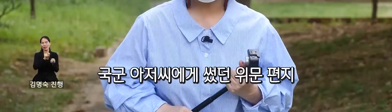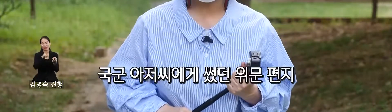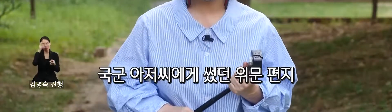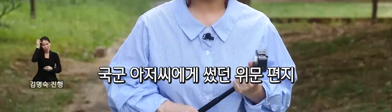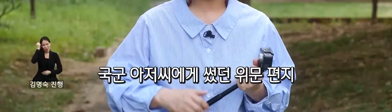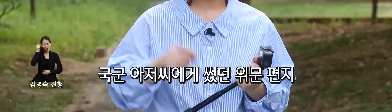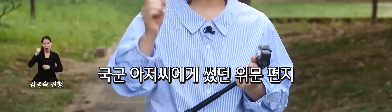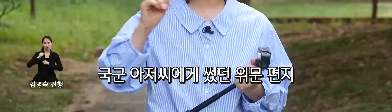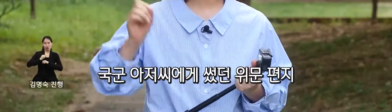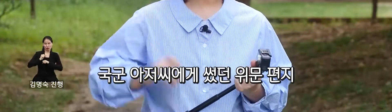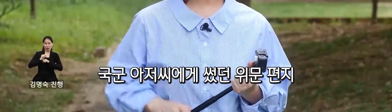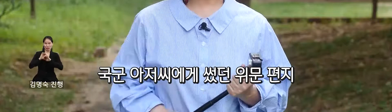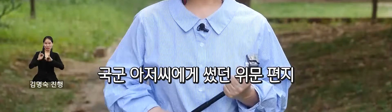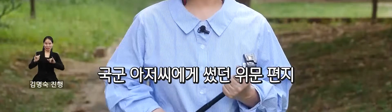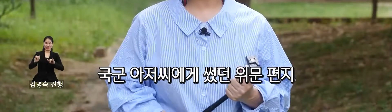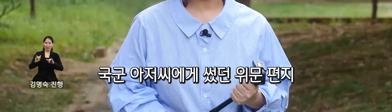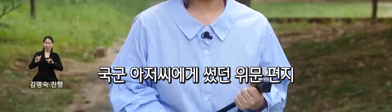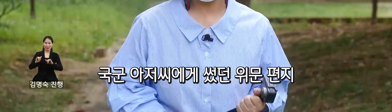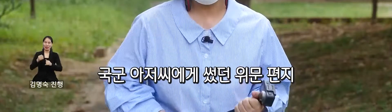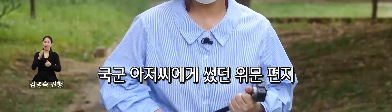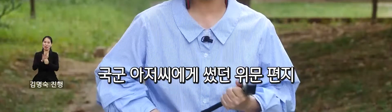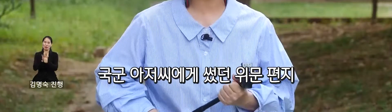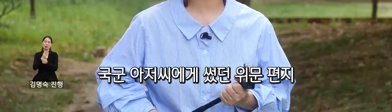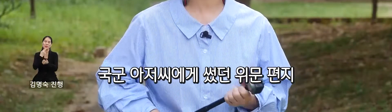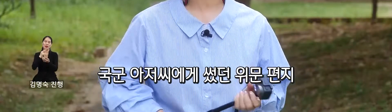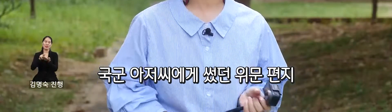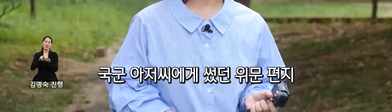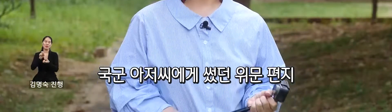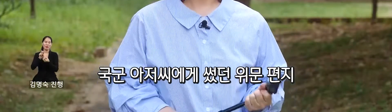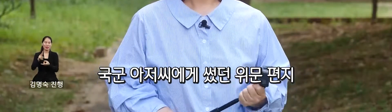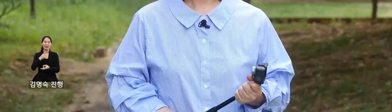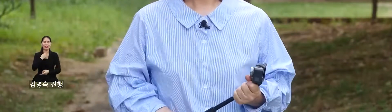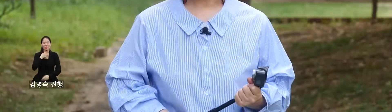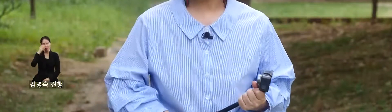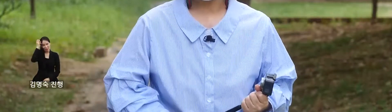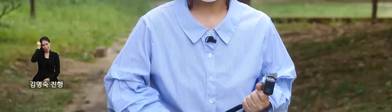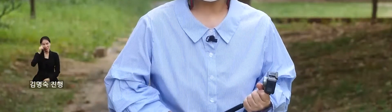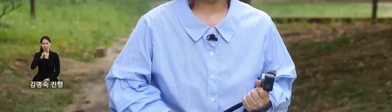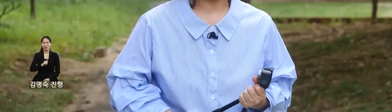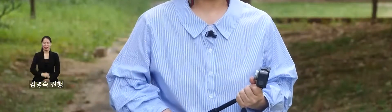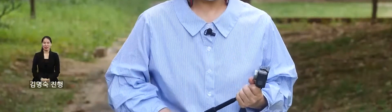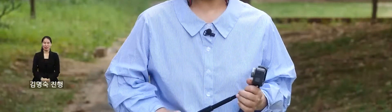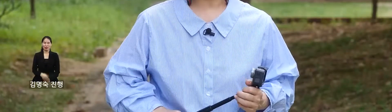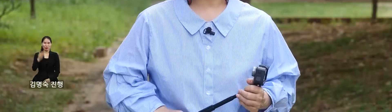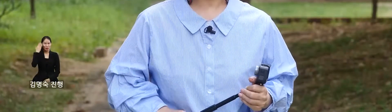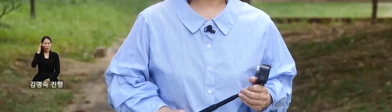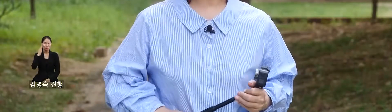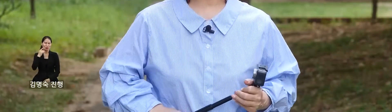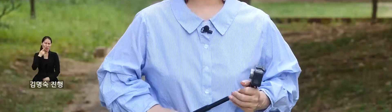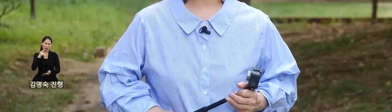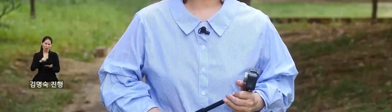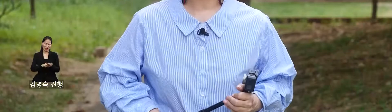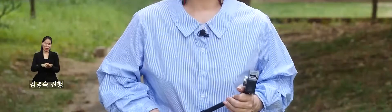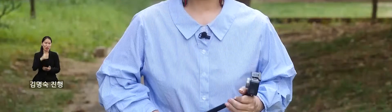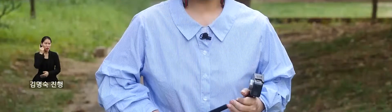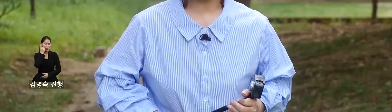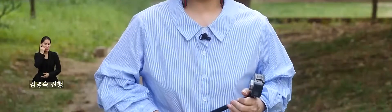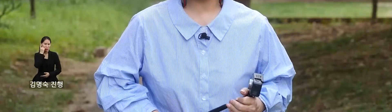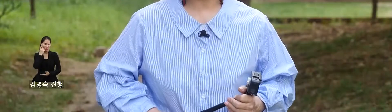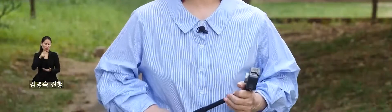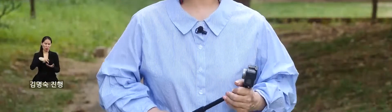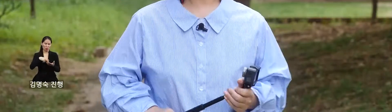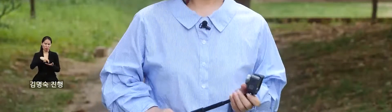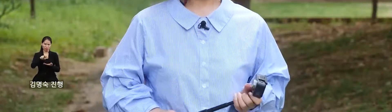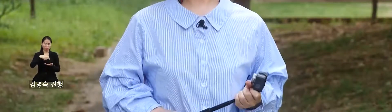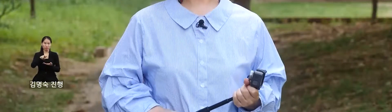군인 아저씨들에게 위문편지를 썼던 그런 기억이 나는데요. 요즘은 그냥 쉽게 휴대폰으로